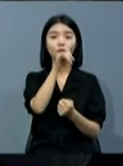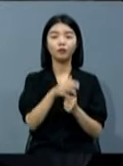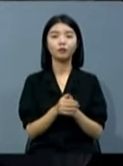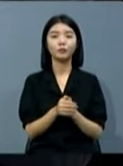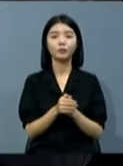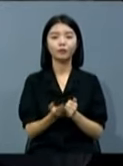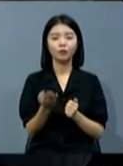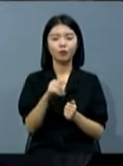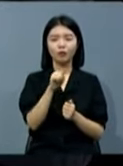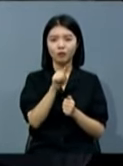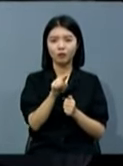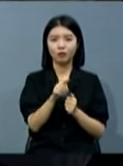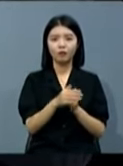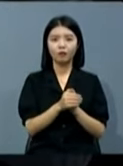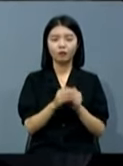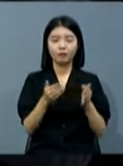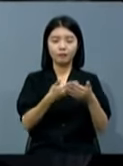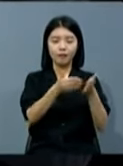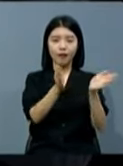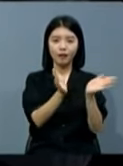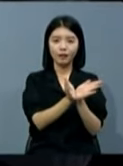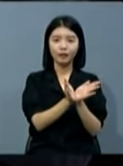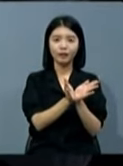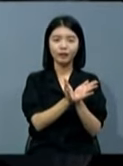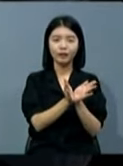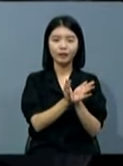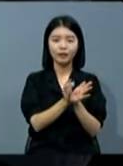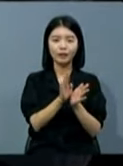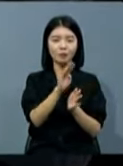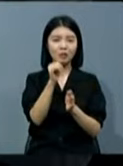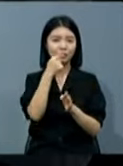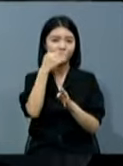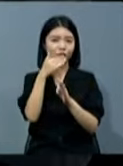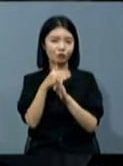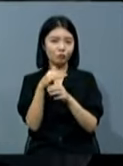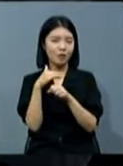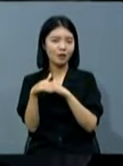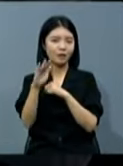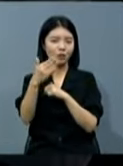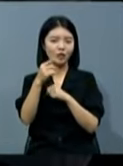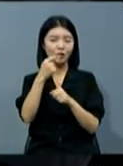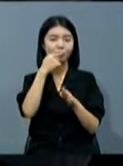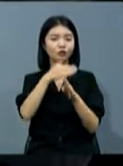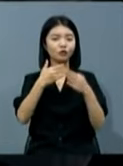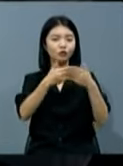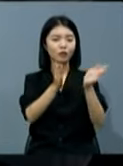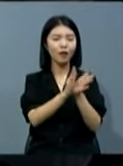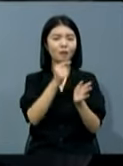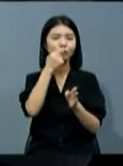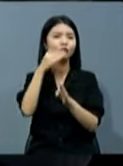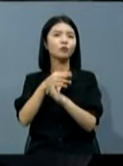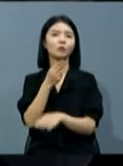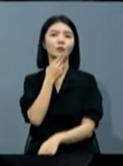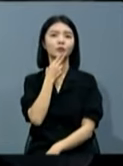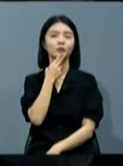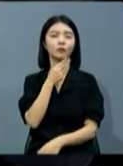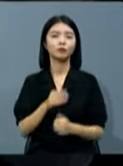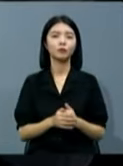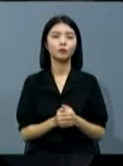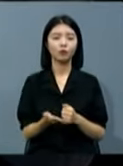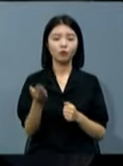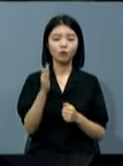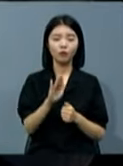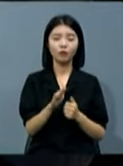그런데 이게 이 당이 비민주화돼가지고 민주당에 민주가 없다 이 말입니다. 그런데